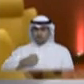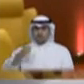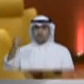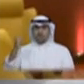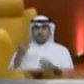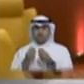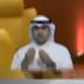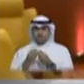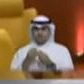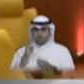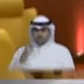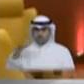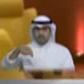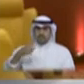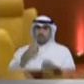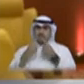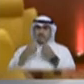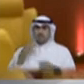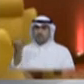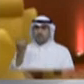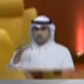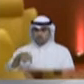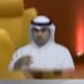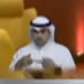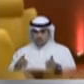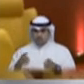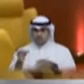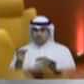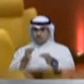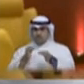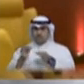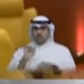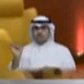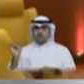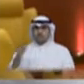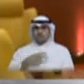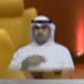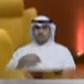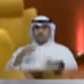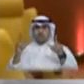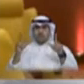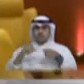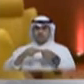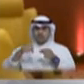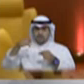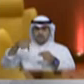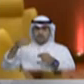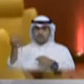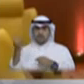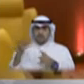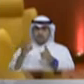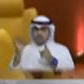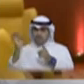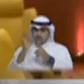ضمنها تفعيل وتنفيذ الاستراتيجيه الاعلاميه الخليجيه التي وضعت من اجل وصول الى صيغه